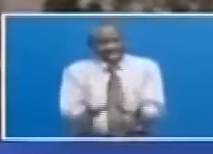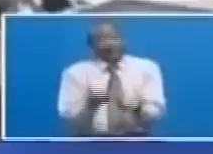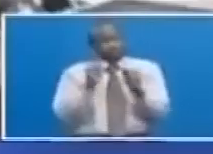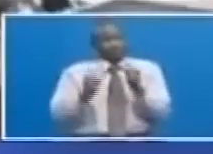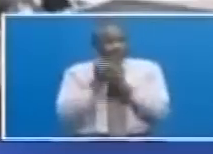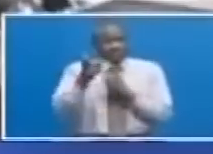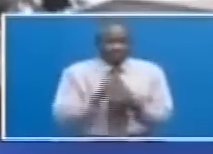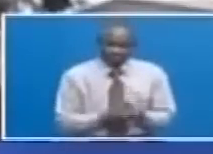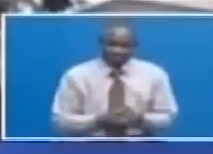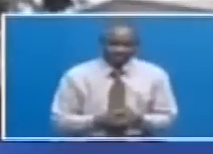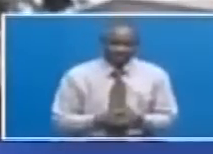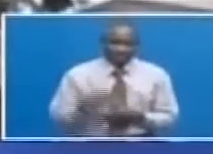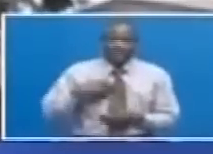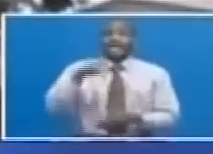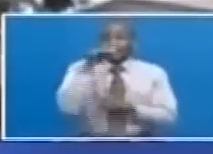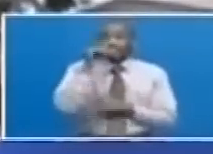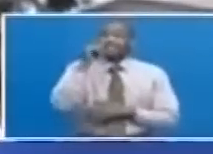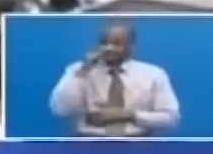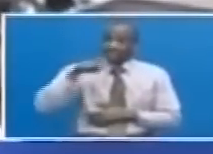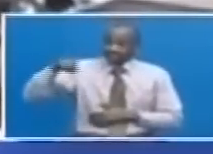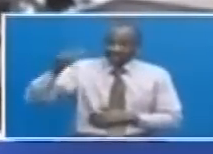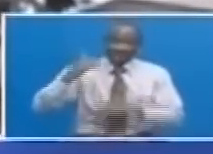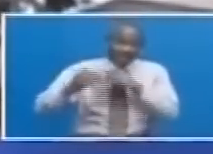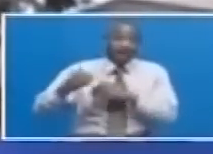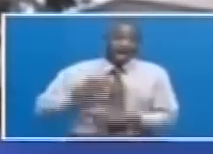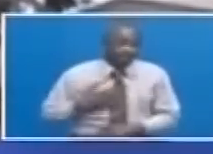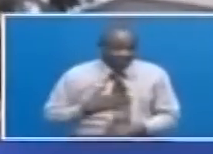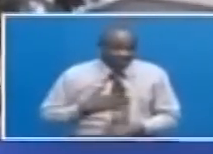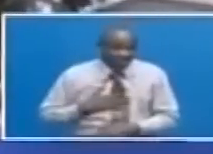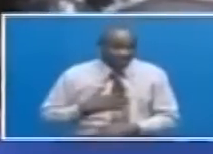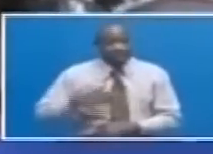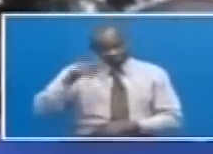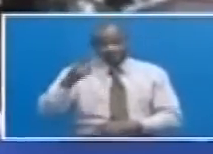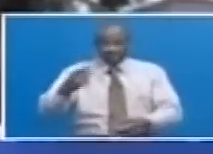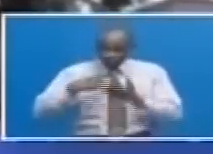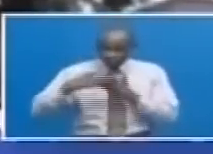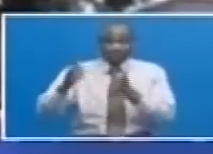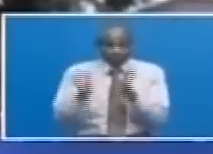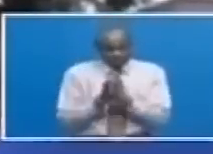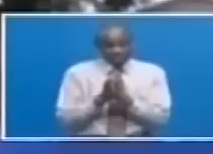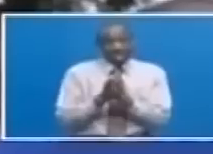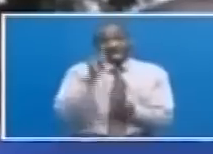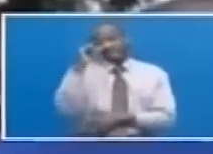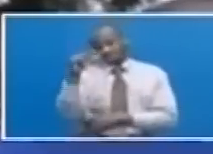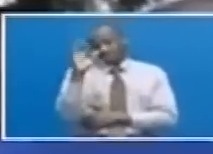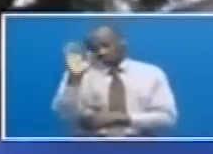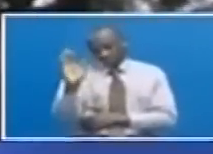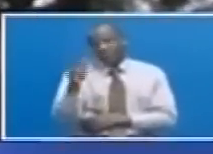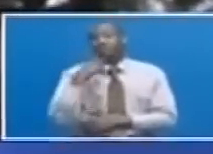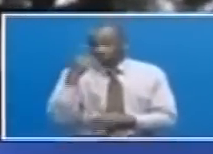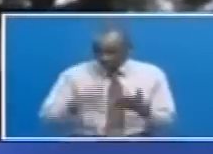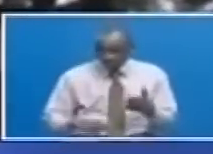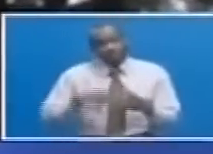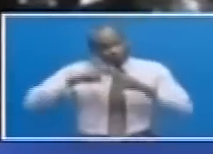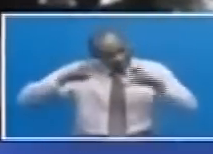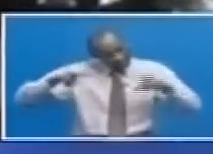itakayowasaidia? Tungeomba nchi jirani ya Tanzania ambayo tunapakana nayo wajadiliane na Inspector General kuhakikisha kwamba